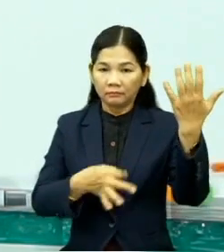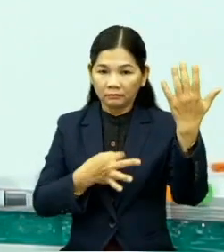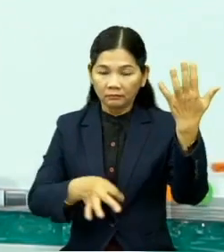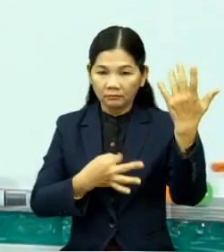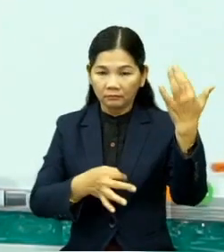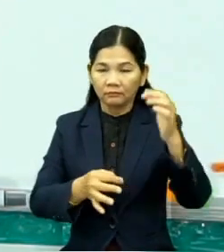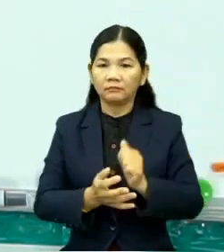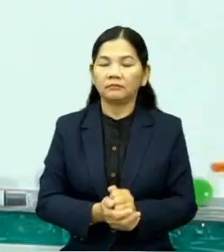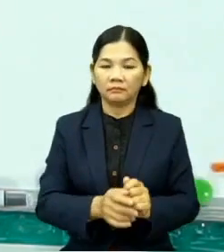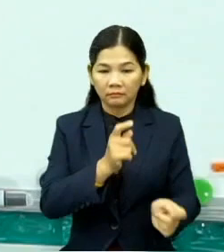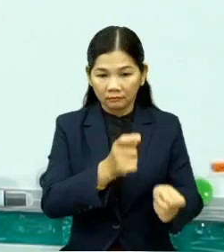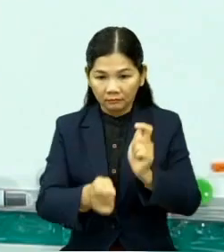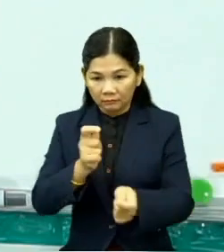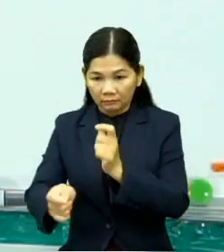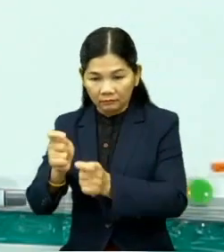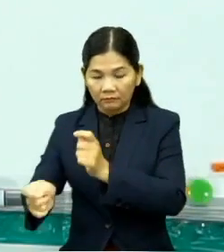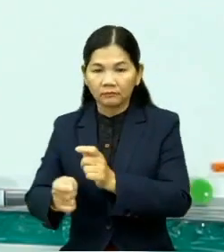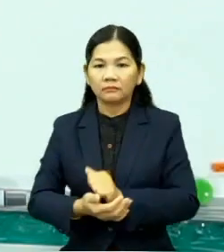ខឹម